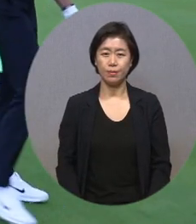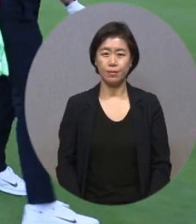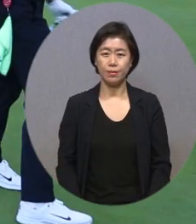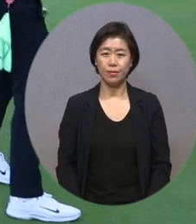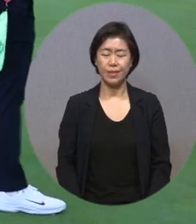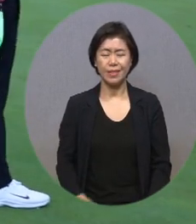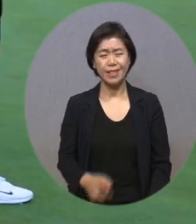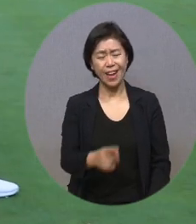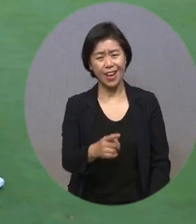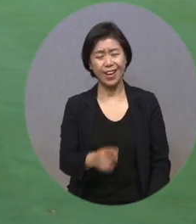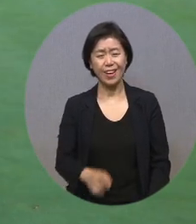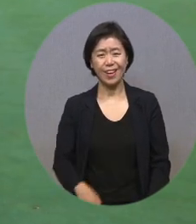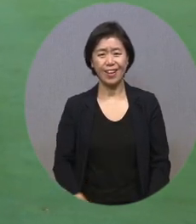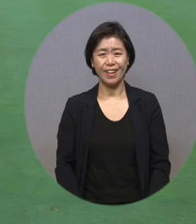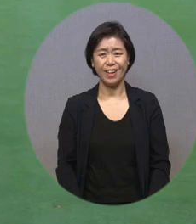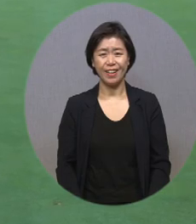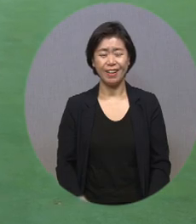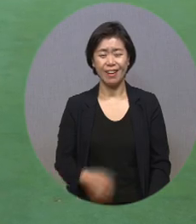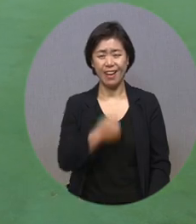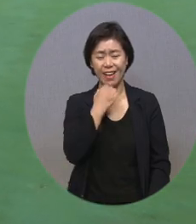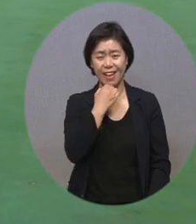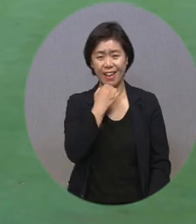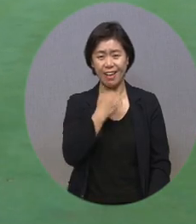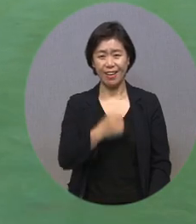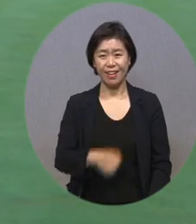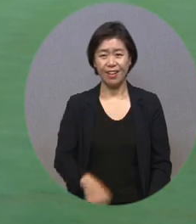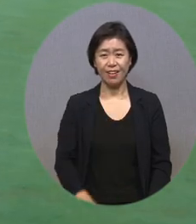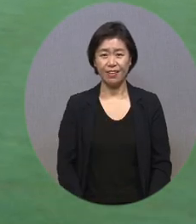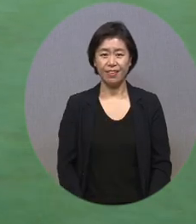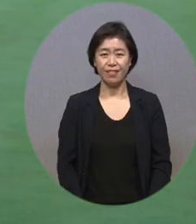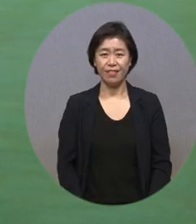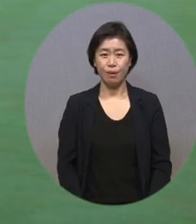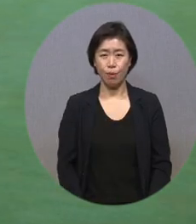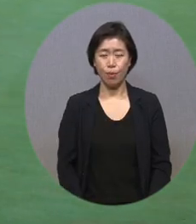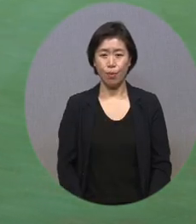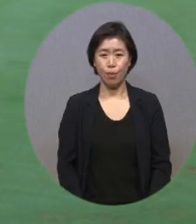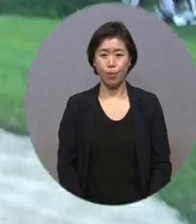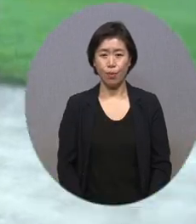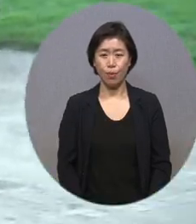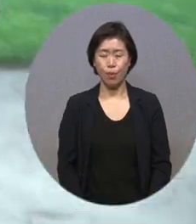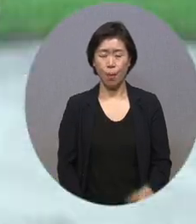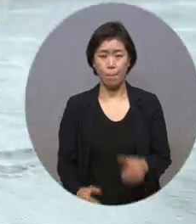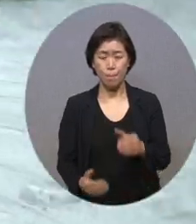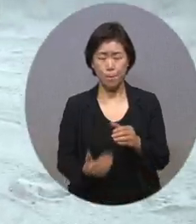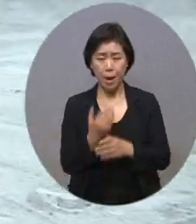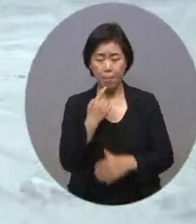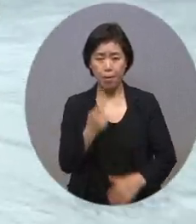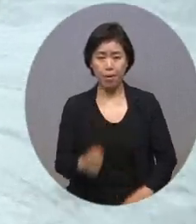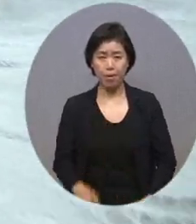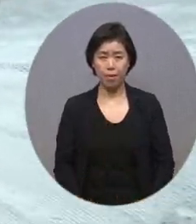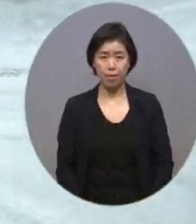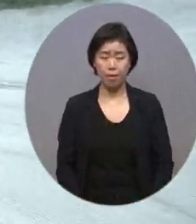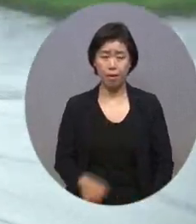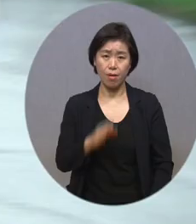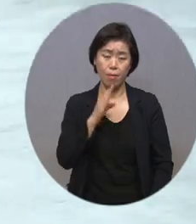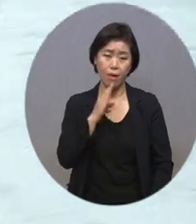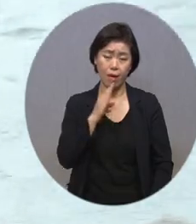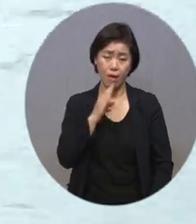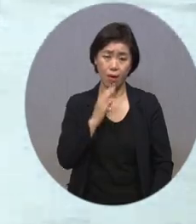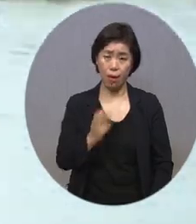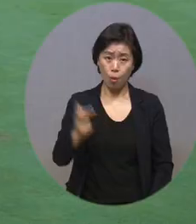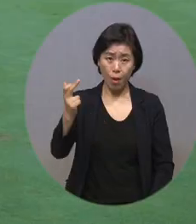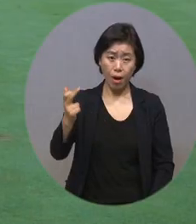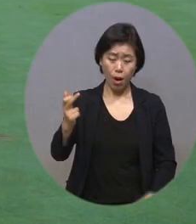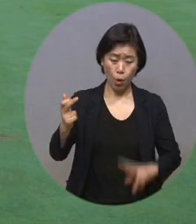야 진짜. 아 나 큰 사고 칠 뻔했어. 아, 대박. 오빠 진짜 큰일 날 뻔했다.